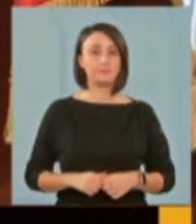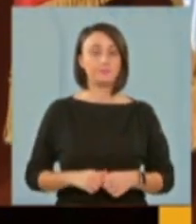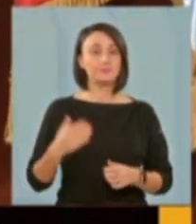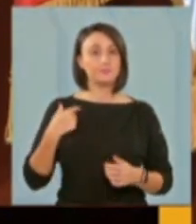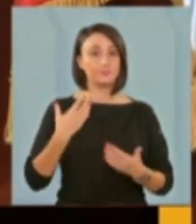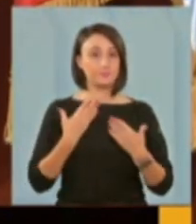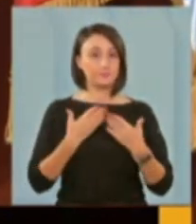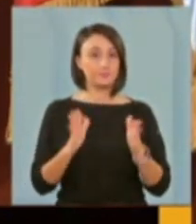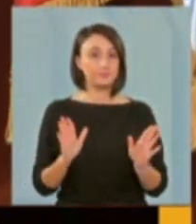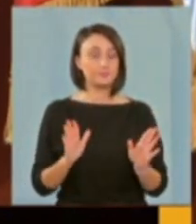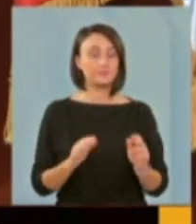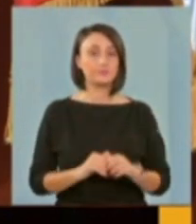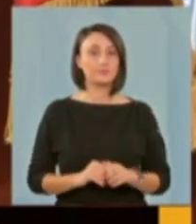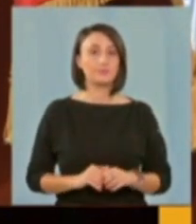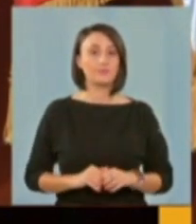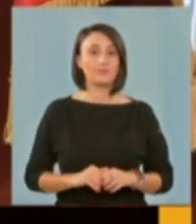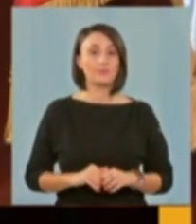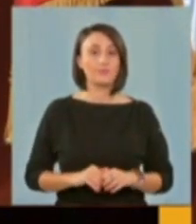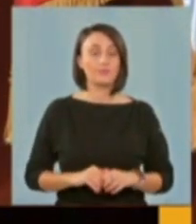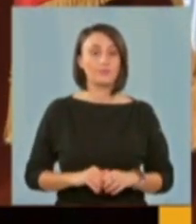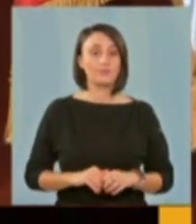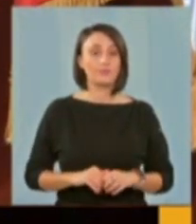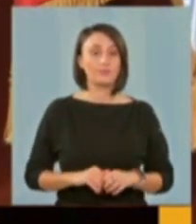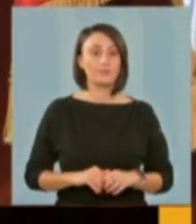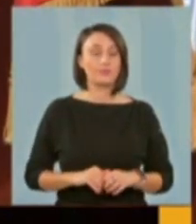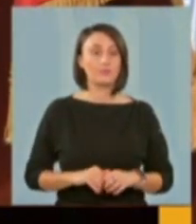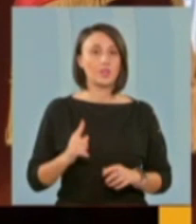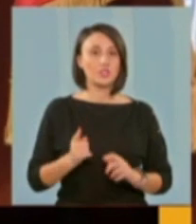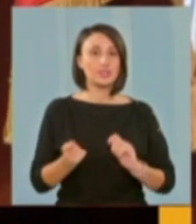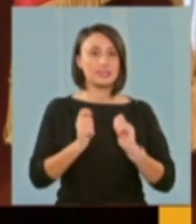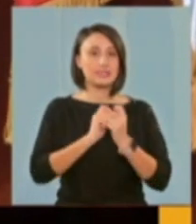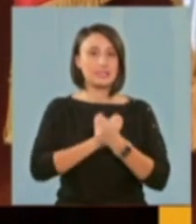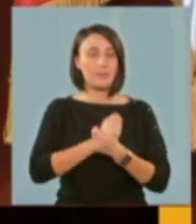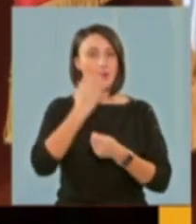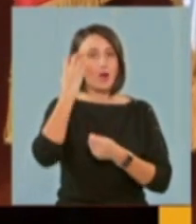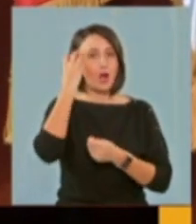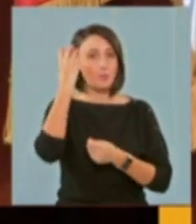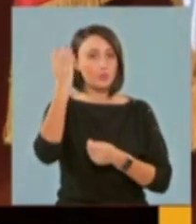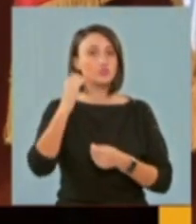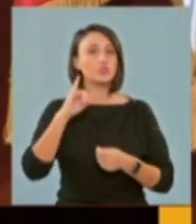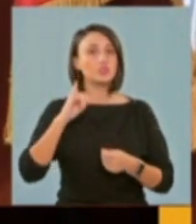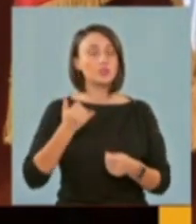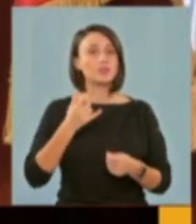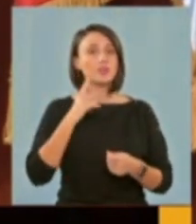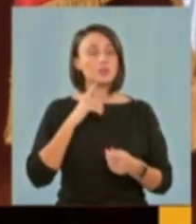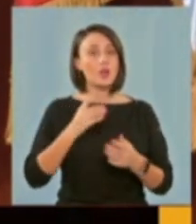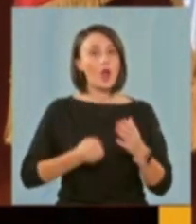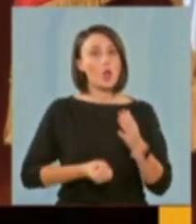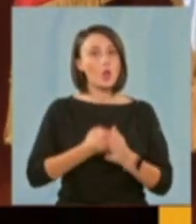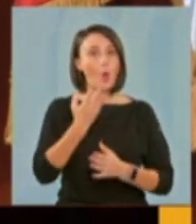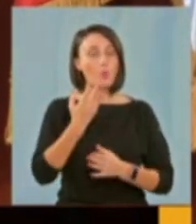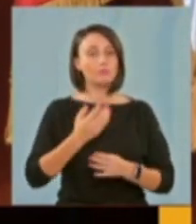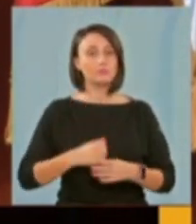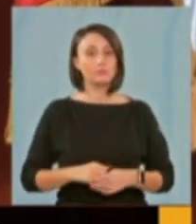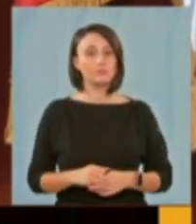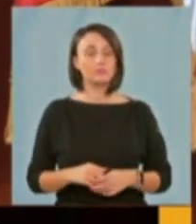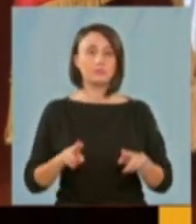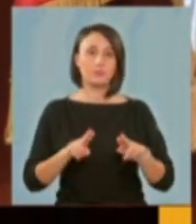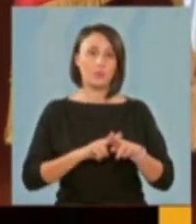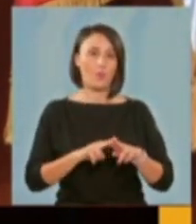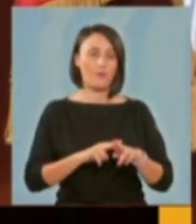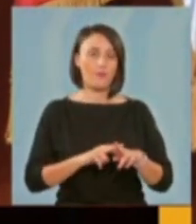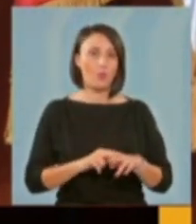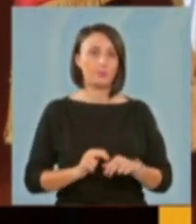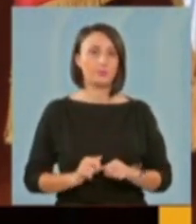a început să își preschimbe capabilitățile și să și le actualizeze în